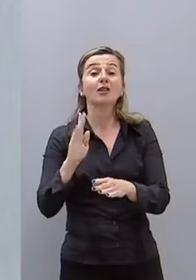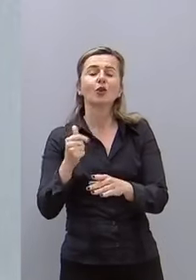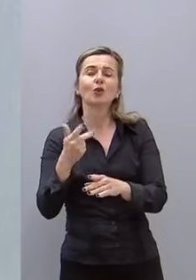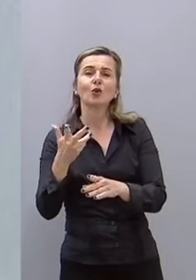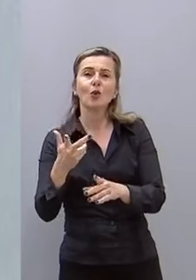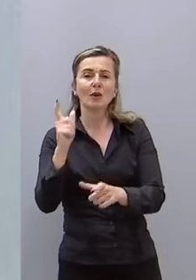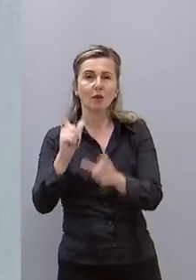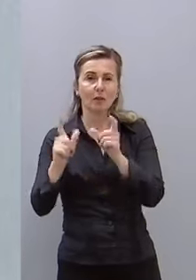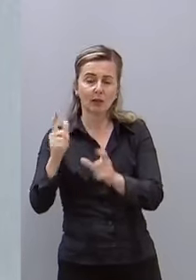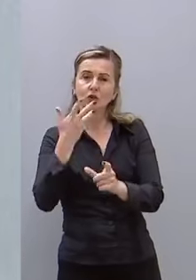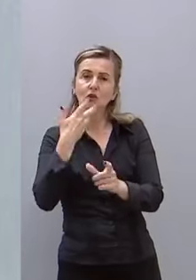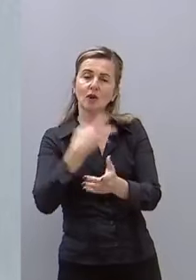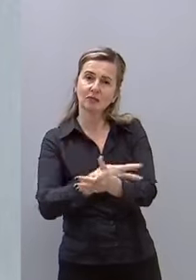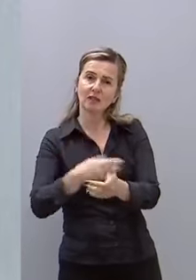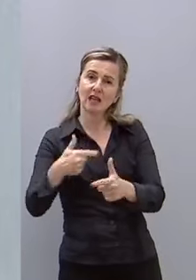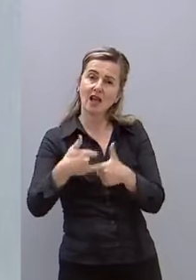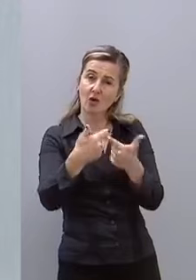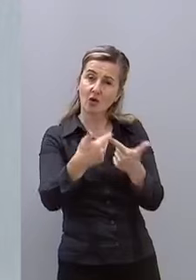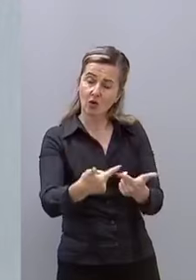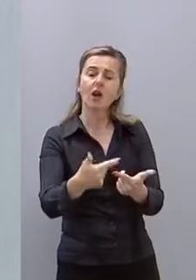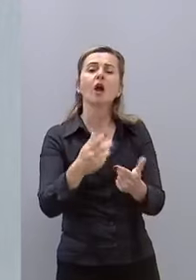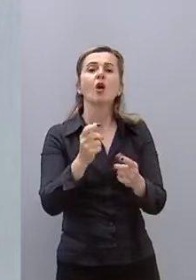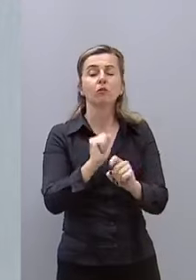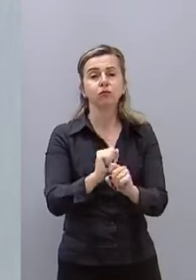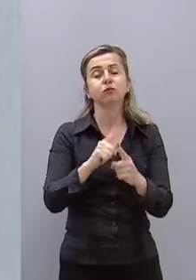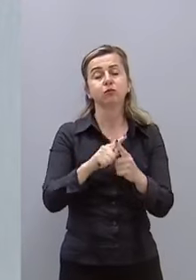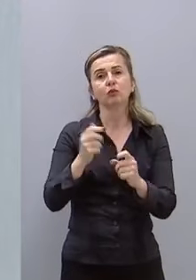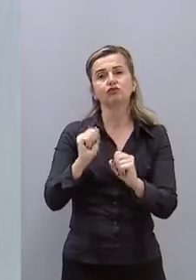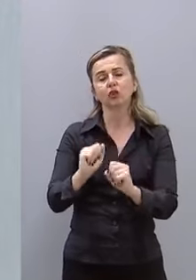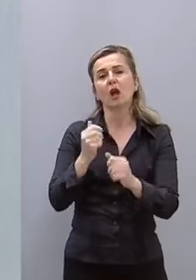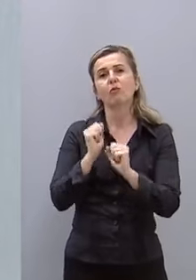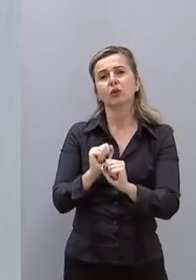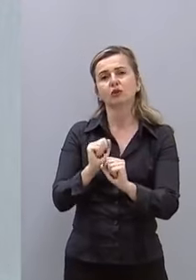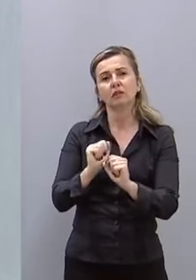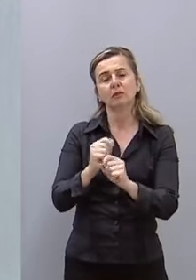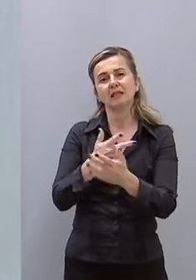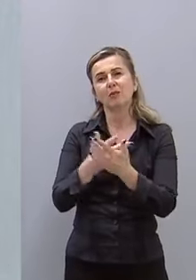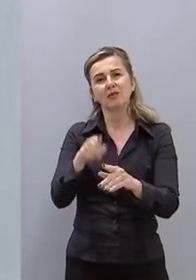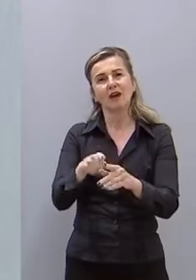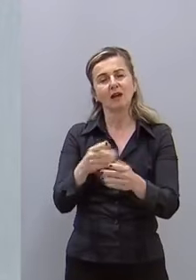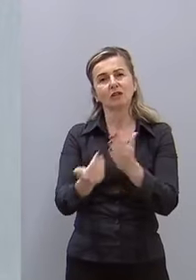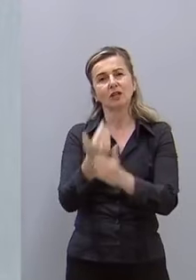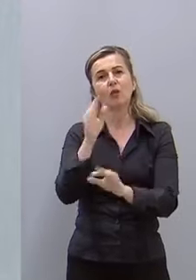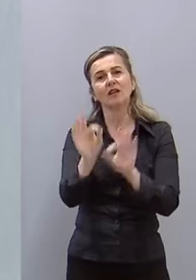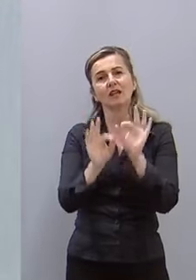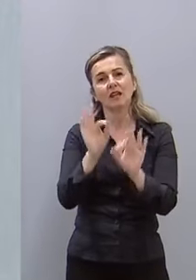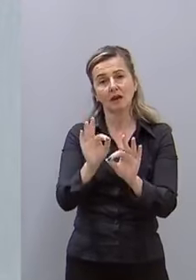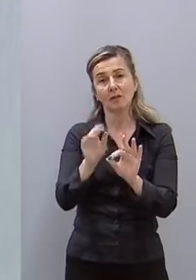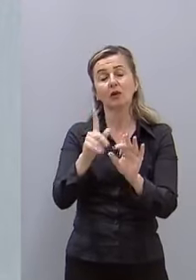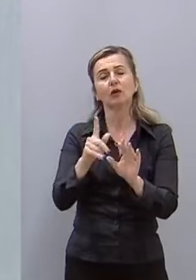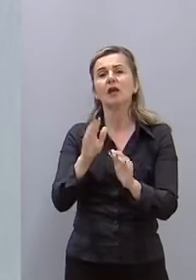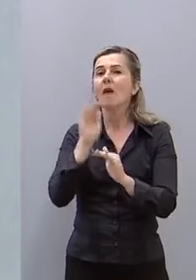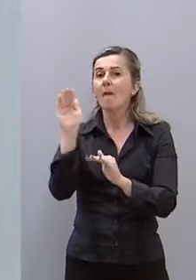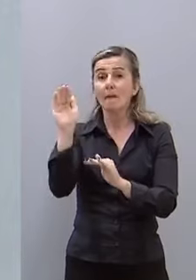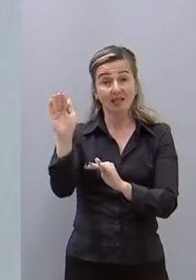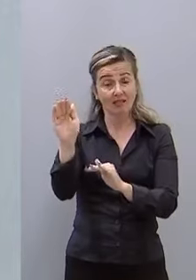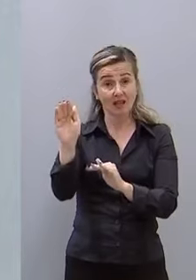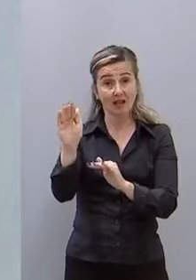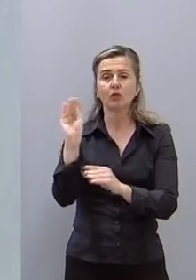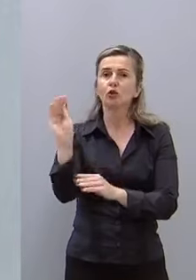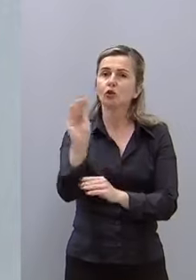la possibilità quindi di curare e di provare appunto questa nuova terapia quindi manderemo una comunicazione una richiesta per